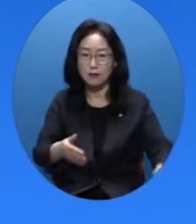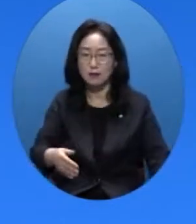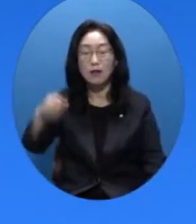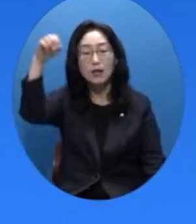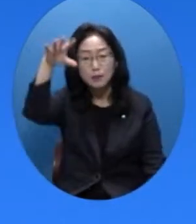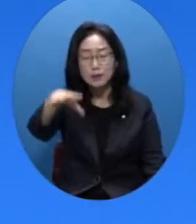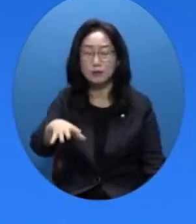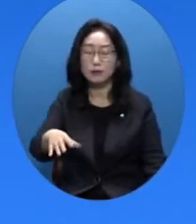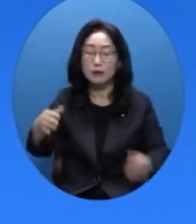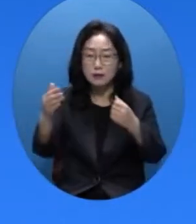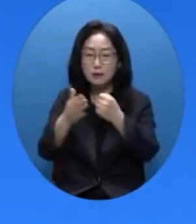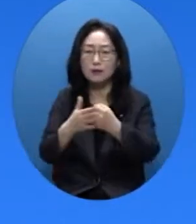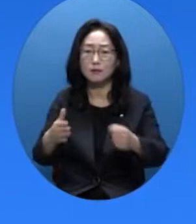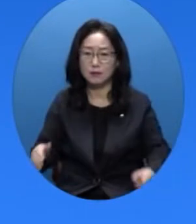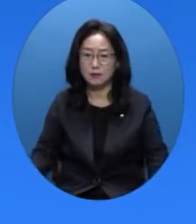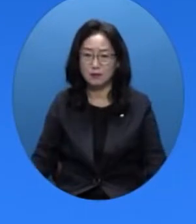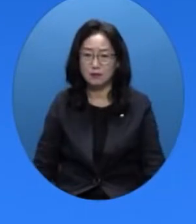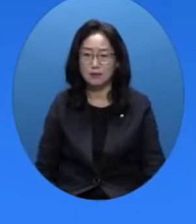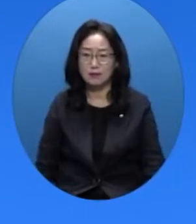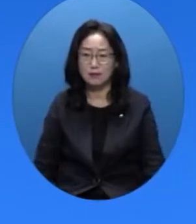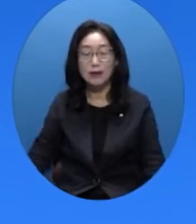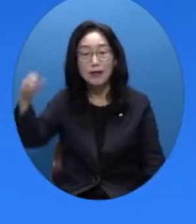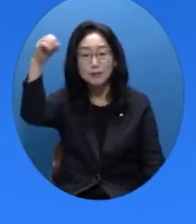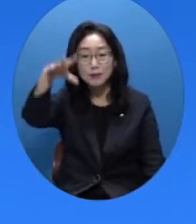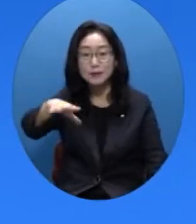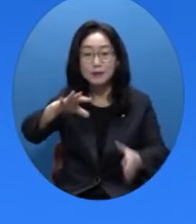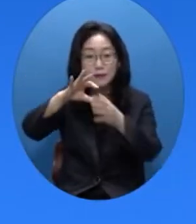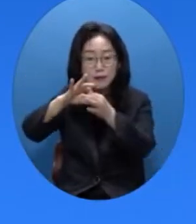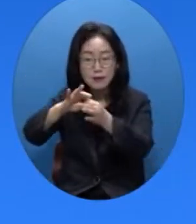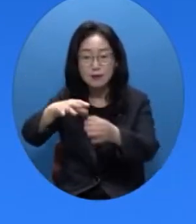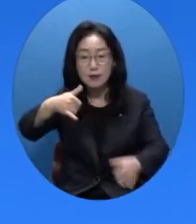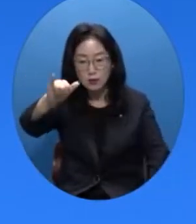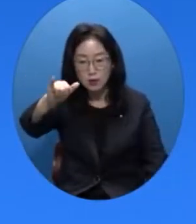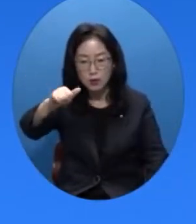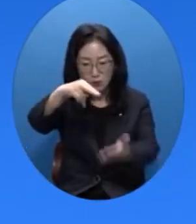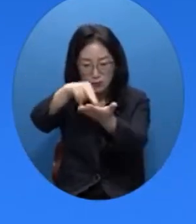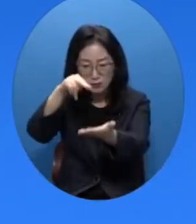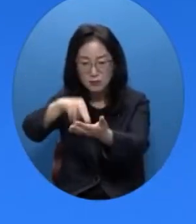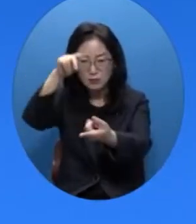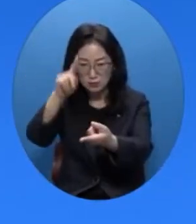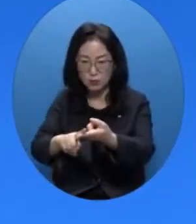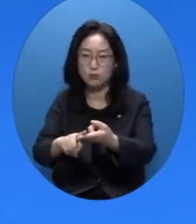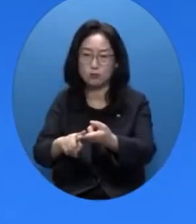비치기 때문에 빛의 자녀로 살아야 되는 것입니다